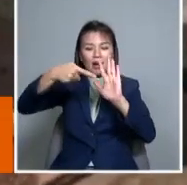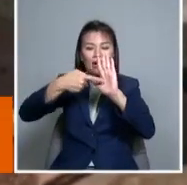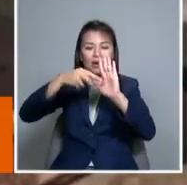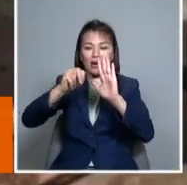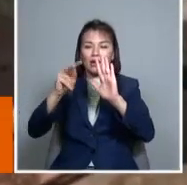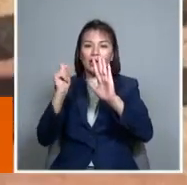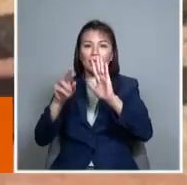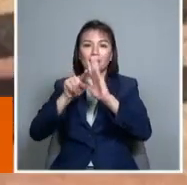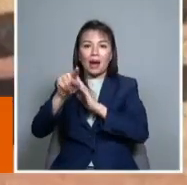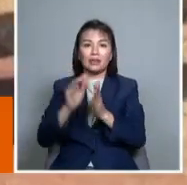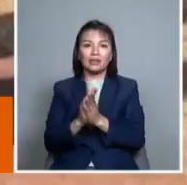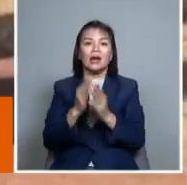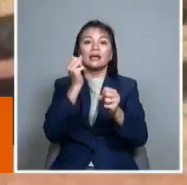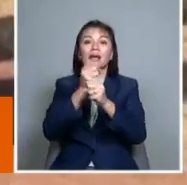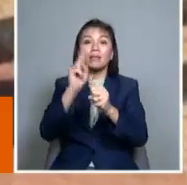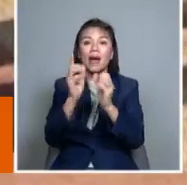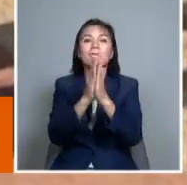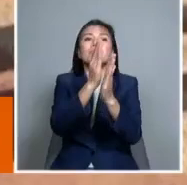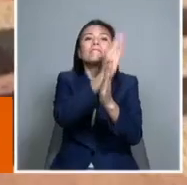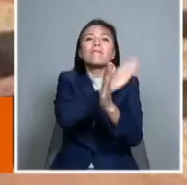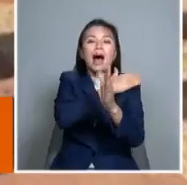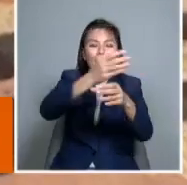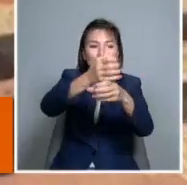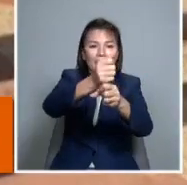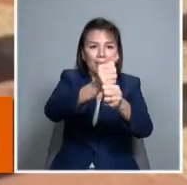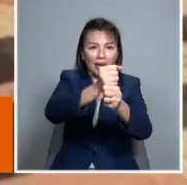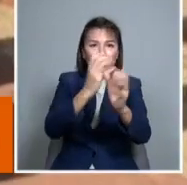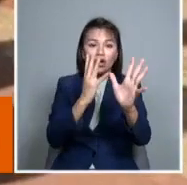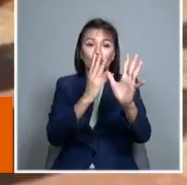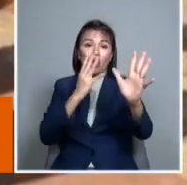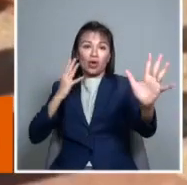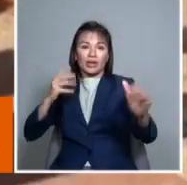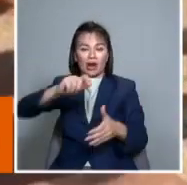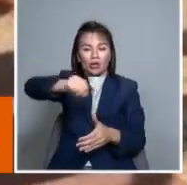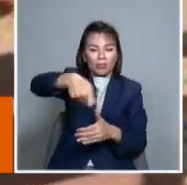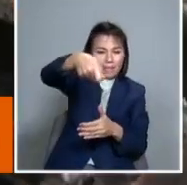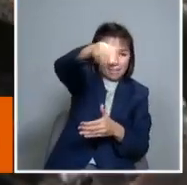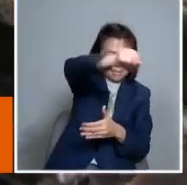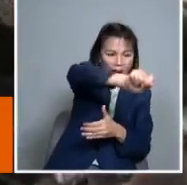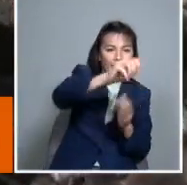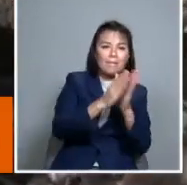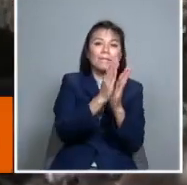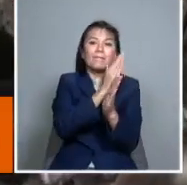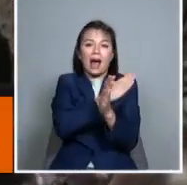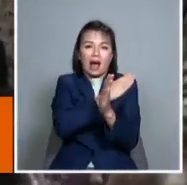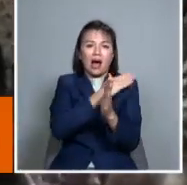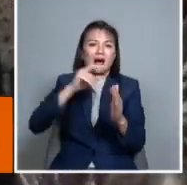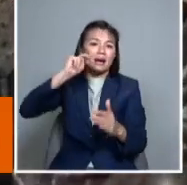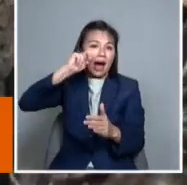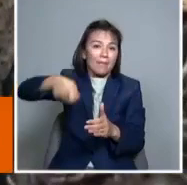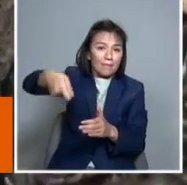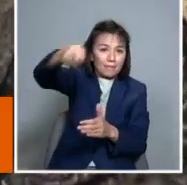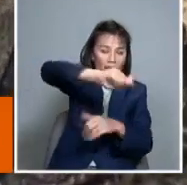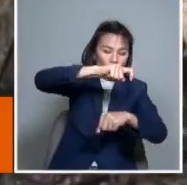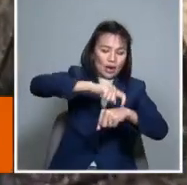แถวรอส่งน้ำครับพุทธรูปที่นายประพันธ์แนะนำมาวางไว้บริเวณหน้าบ้านนะครับช่วงเช้าแบบนี้เนี่ยซึ่ง